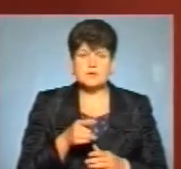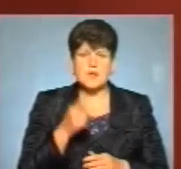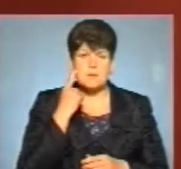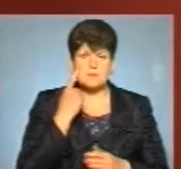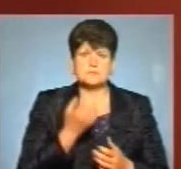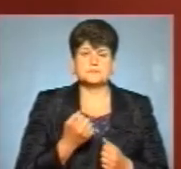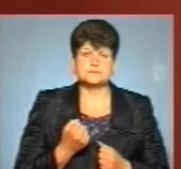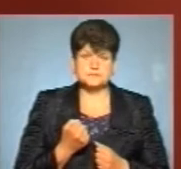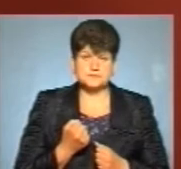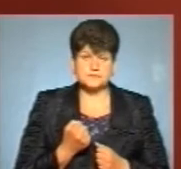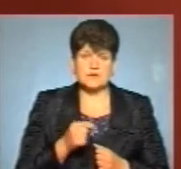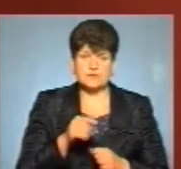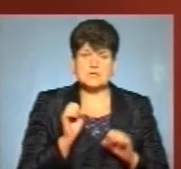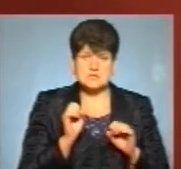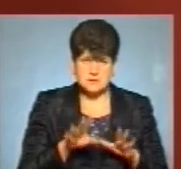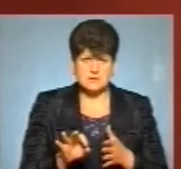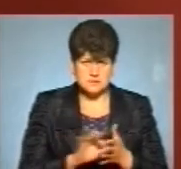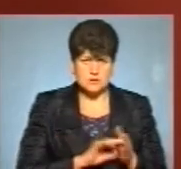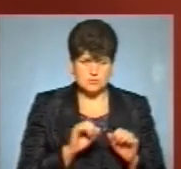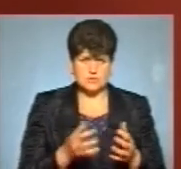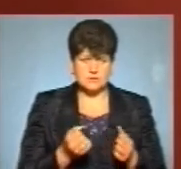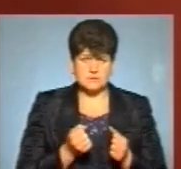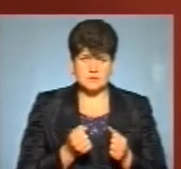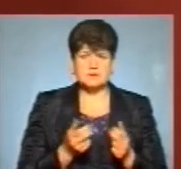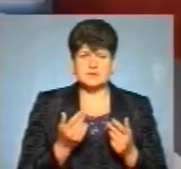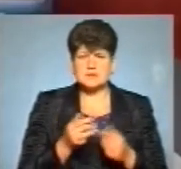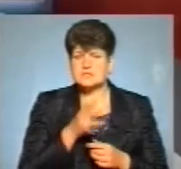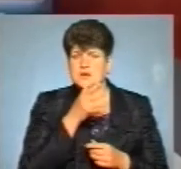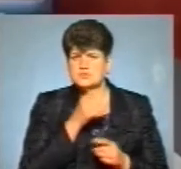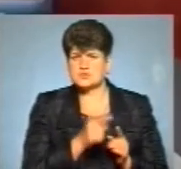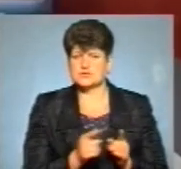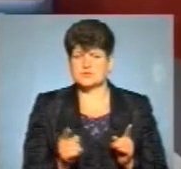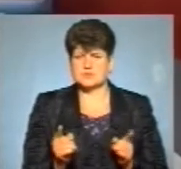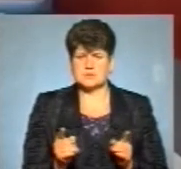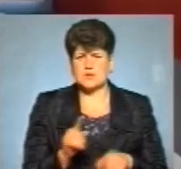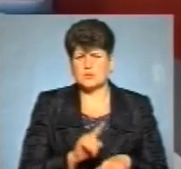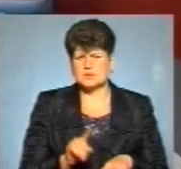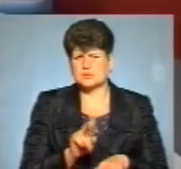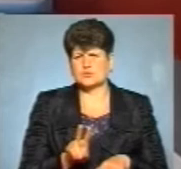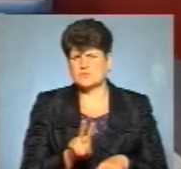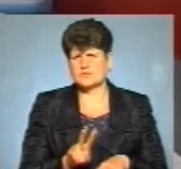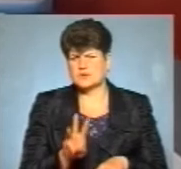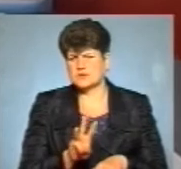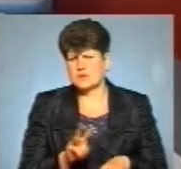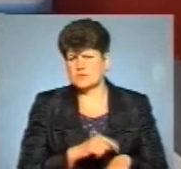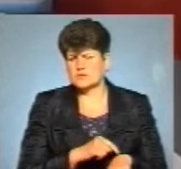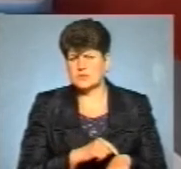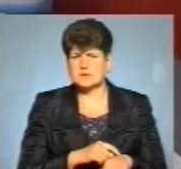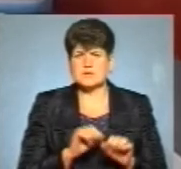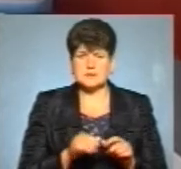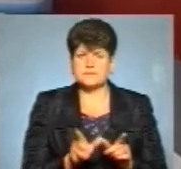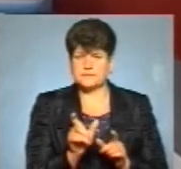набрали. Тобто вони здали і одразу могли отримати? Там за певний час, не буду говорити, чи за годину, дві, чи три, але вони за